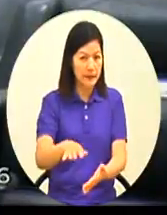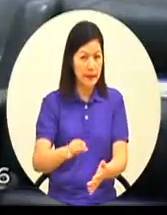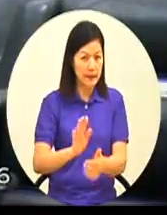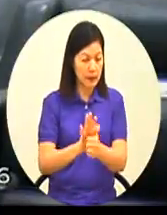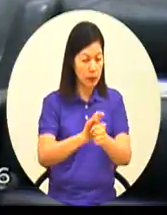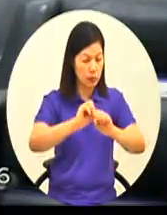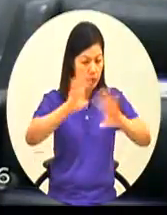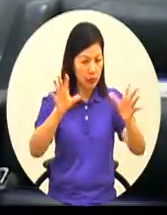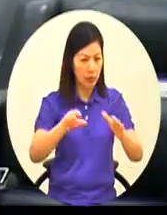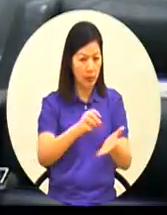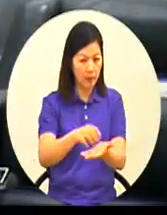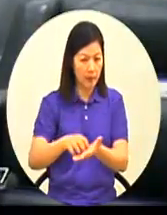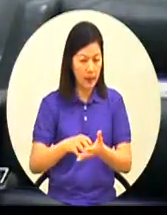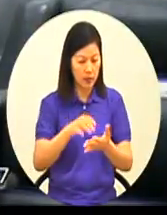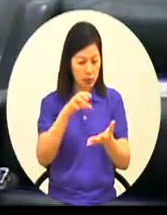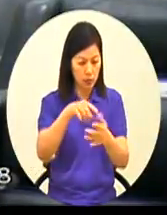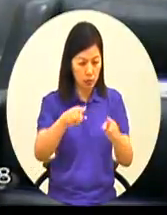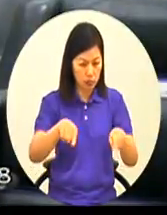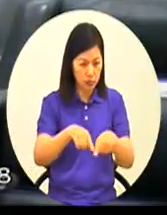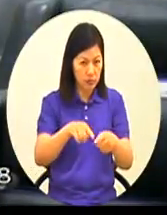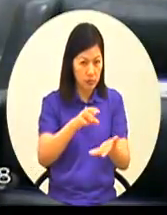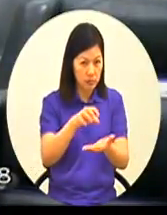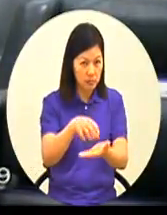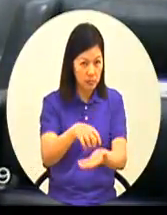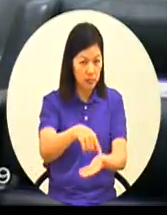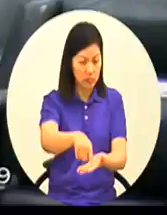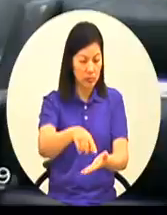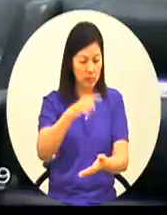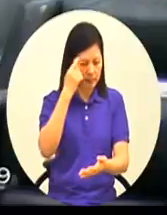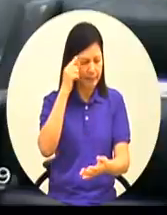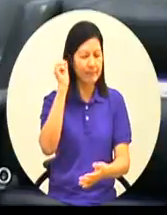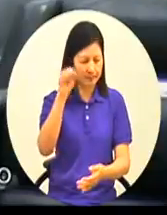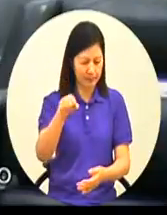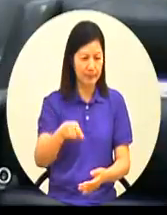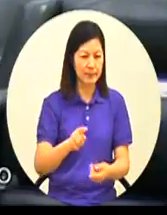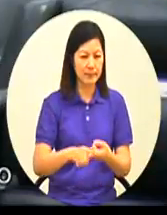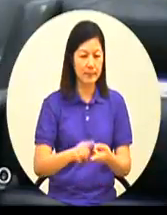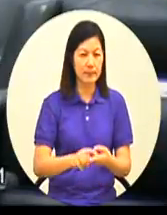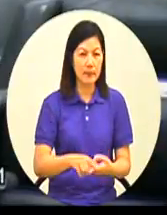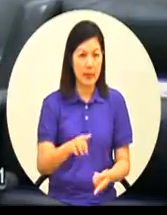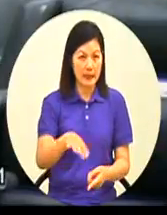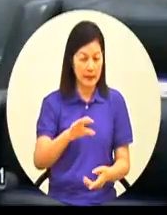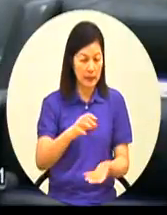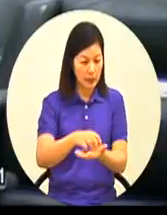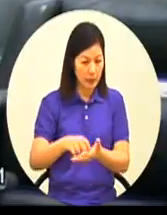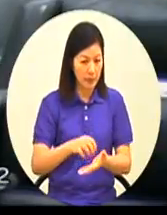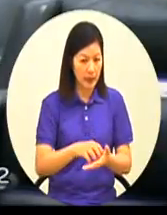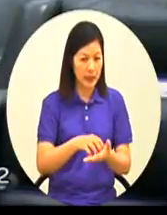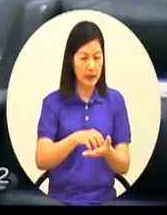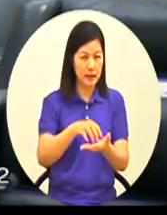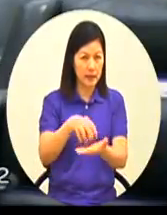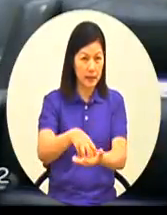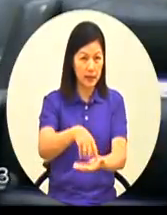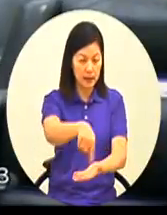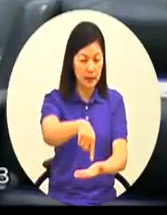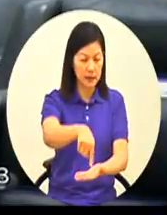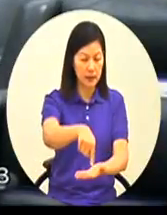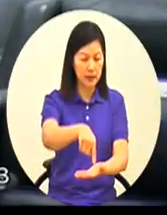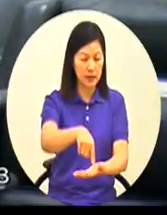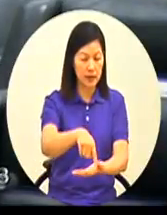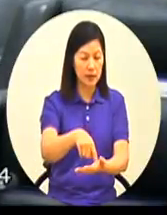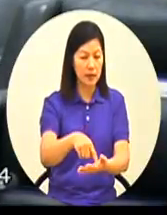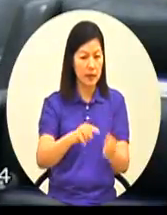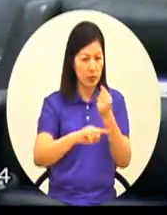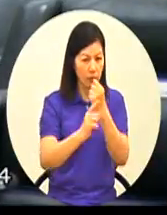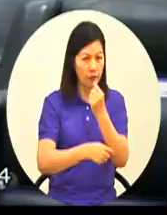这个伴侣证，我想是值得肯定的。但是当然我们知道这个伴侣证因为现有的这些相关的法令的